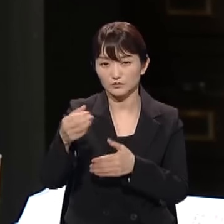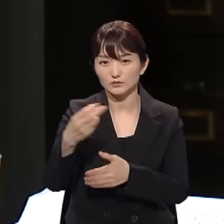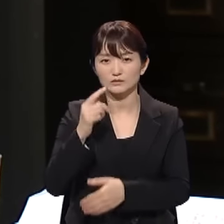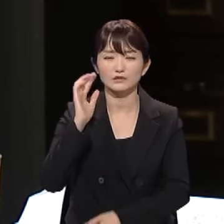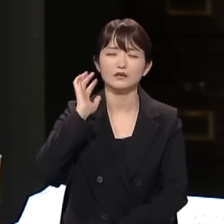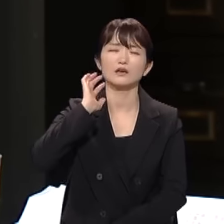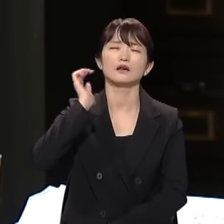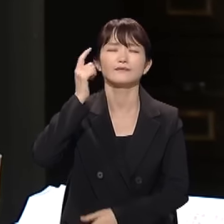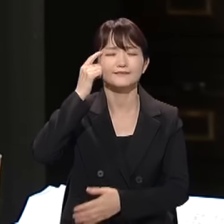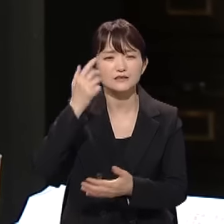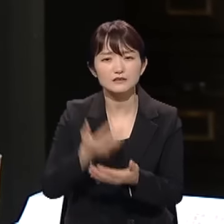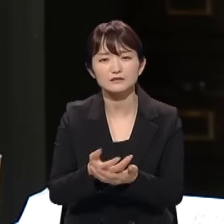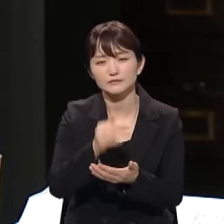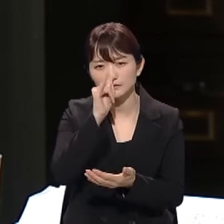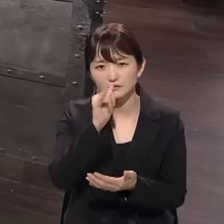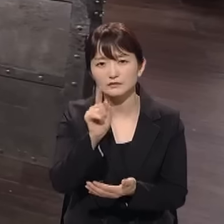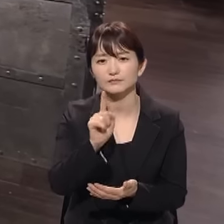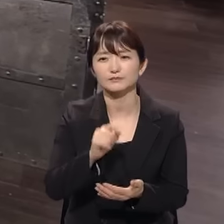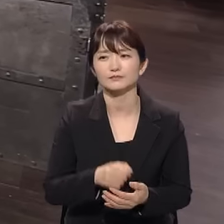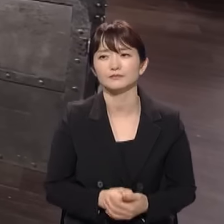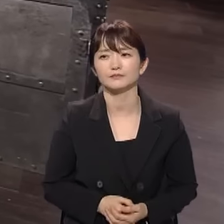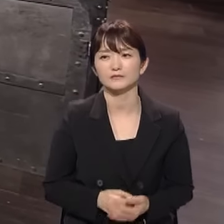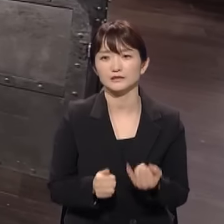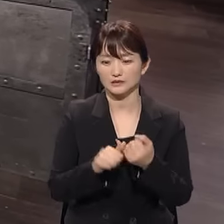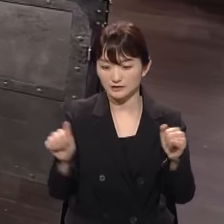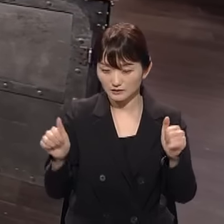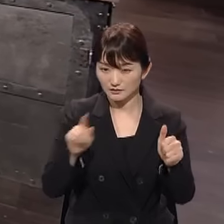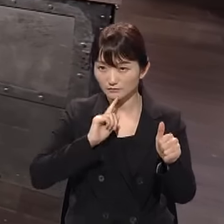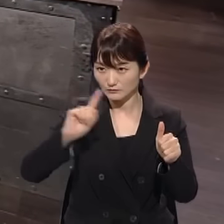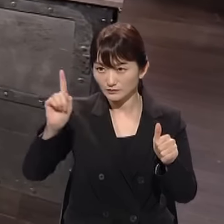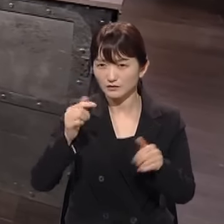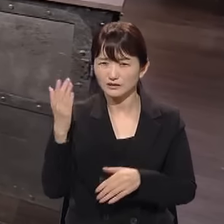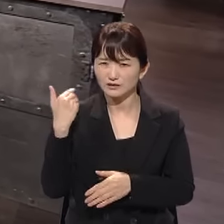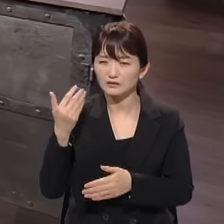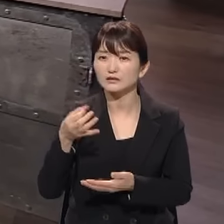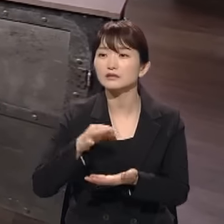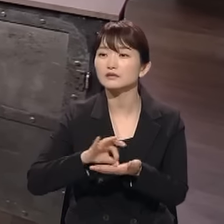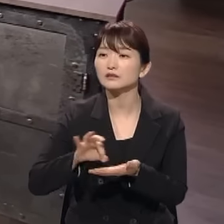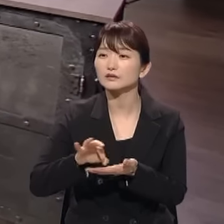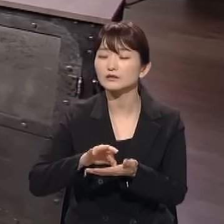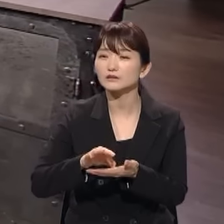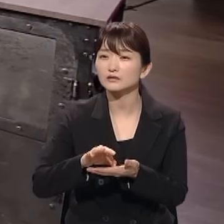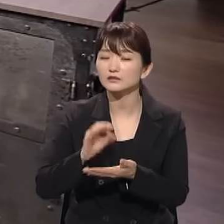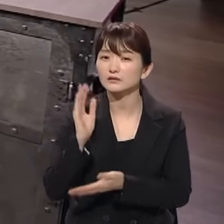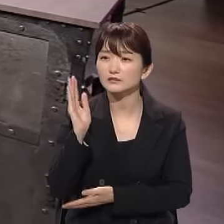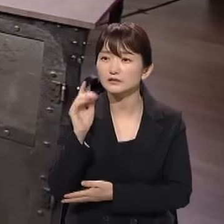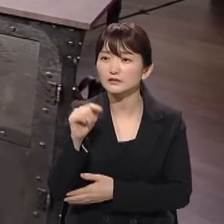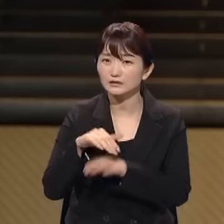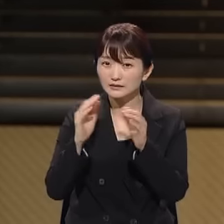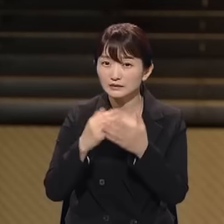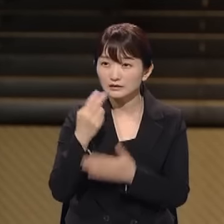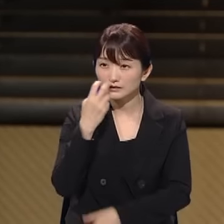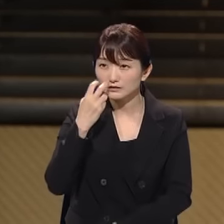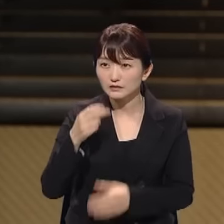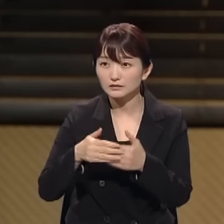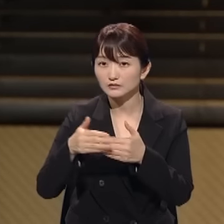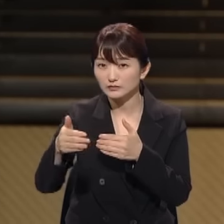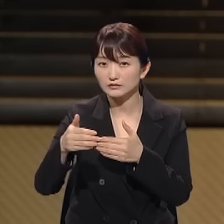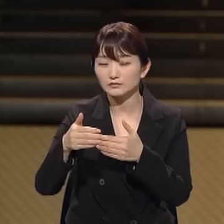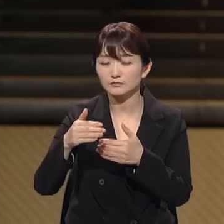더 충격적인 소식을 듣죠. 그러니까 이혼 소송을 하면 그동안 뭐 써왔던 거, 뭐 했던 얘기들 이런 것들 다 검증을 하는